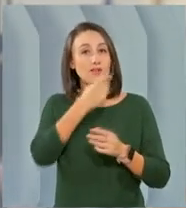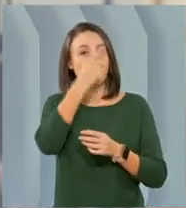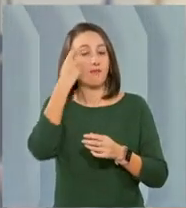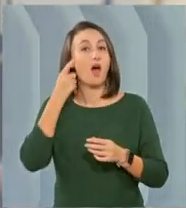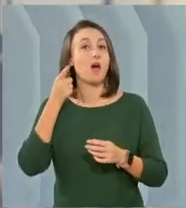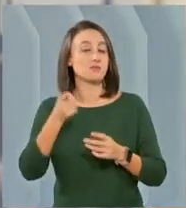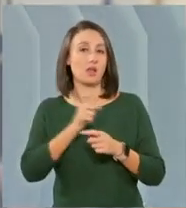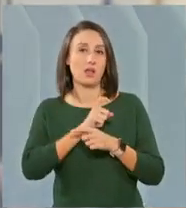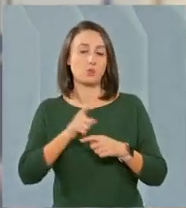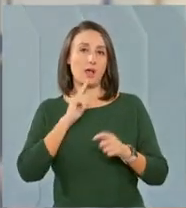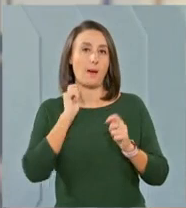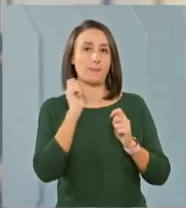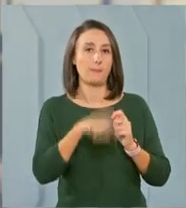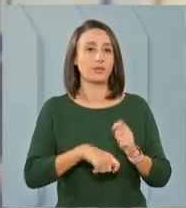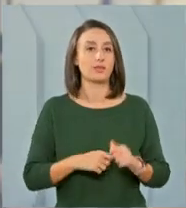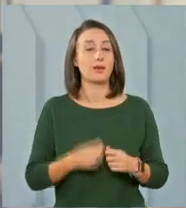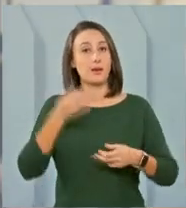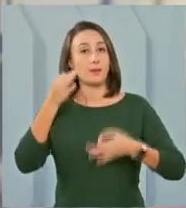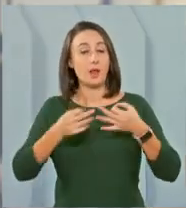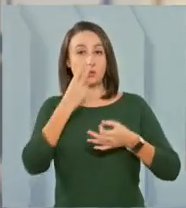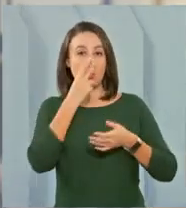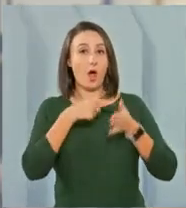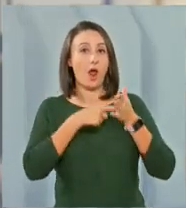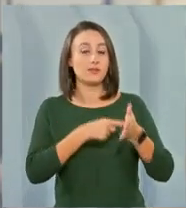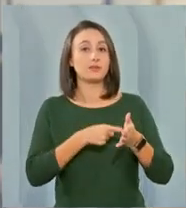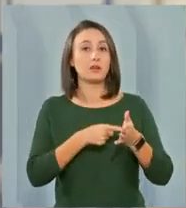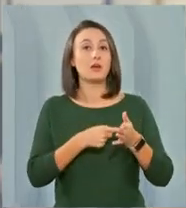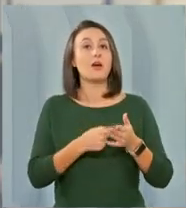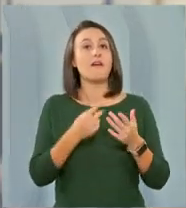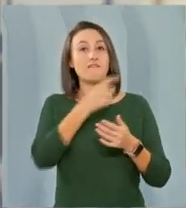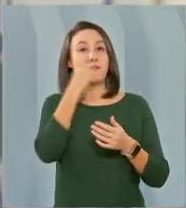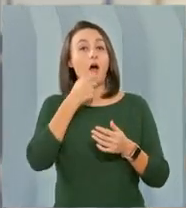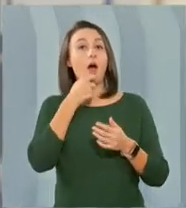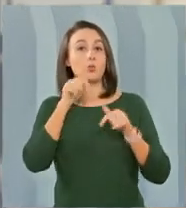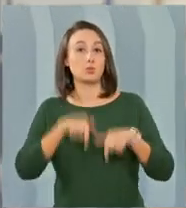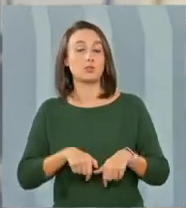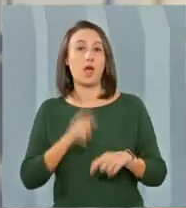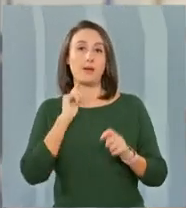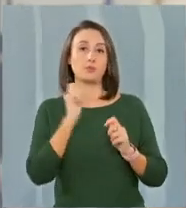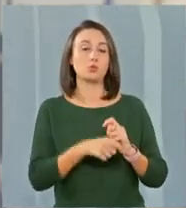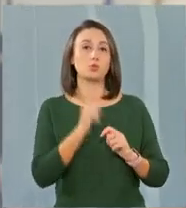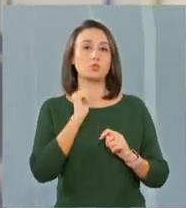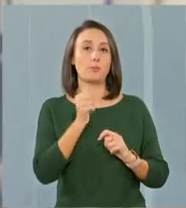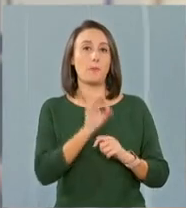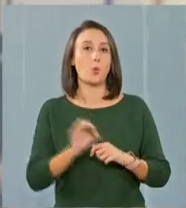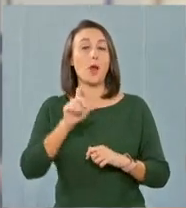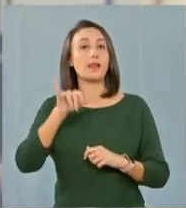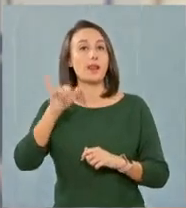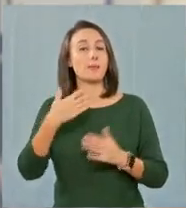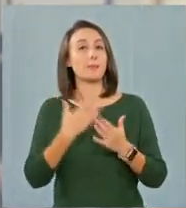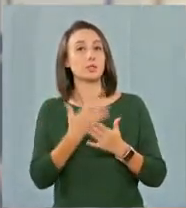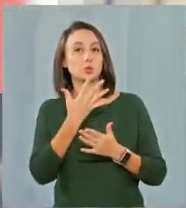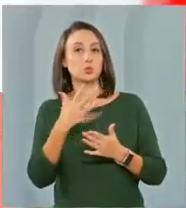asta în principal din cauza amenzilor. Bilanțul arată că în total în această vară au fost date amenzi în valoare de 11 milioane de lei pentru